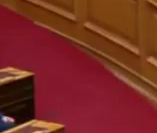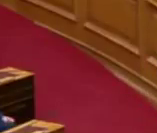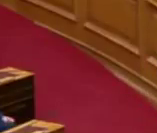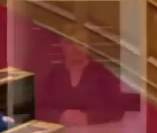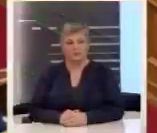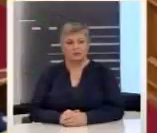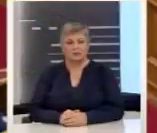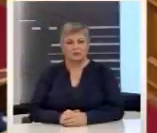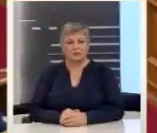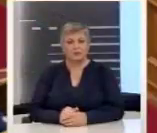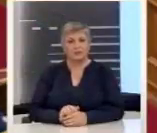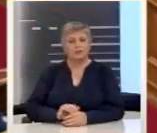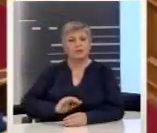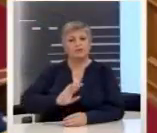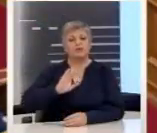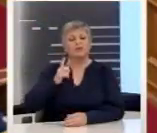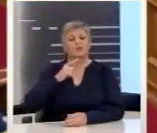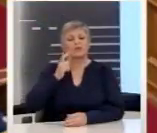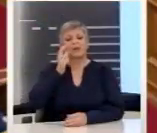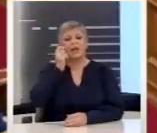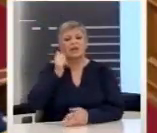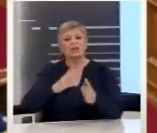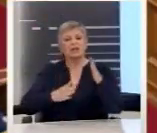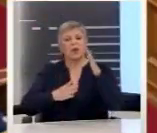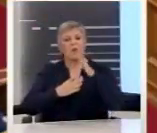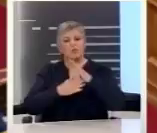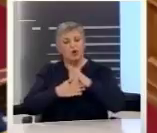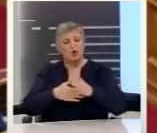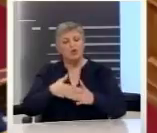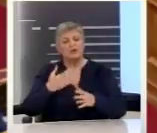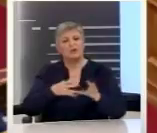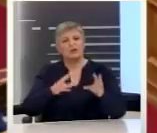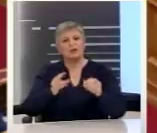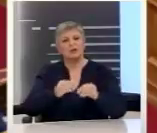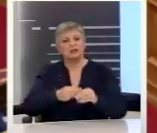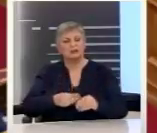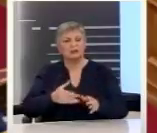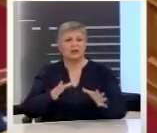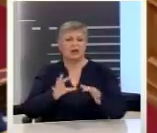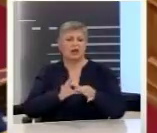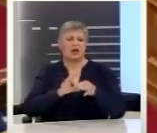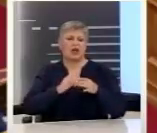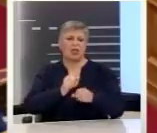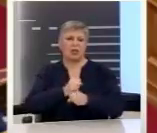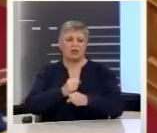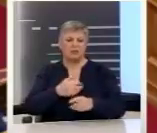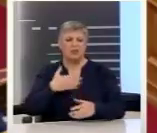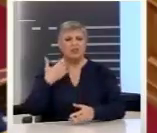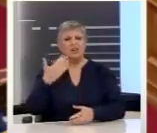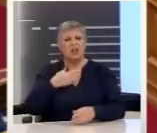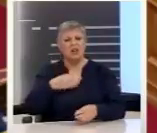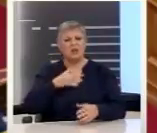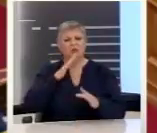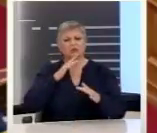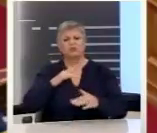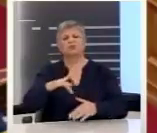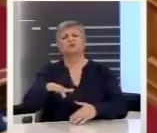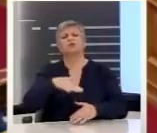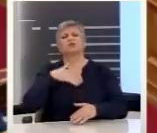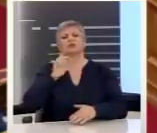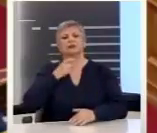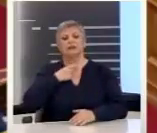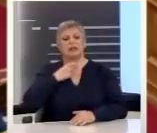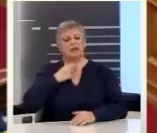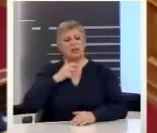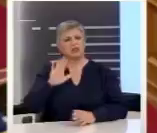Κύριε Πρόεδρε, κυρίες και κύριοι συνάδελφοι, θα είμαι αρκετά σύντομος, διότι θεωρώ ότι όσα έπρεπε να λεχθούν έχουν υποθεί από τους